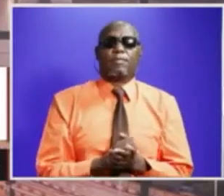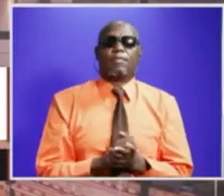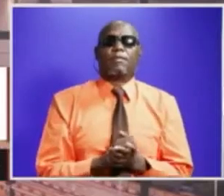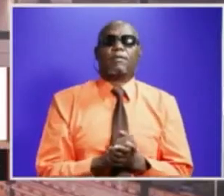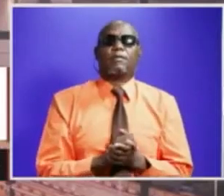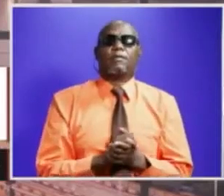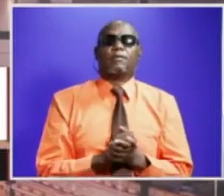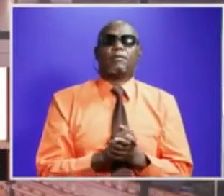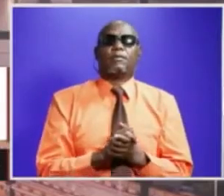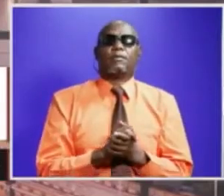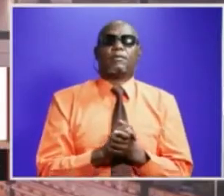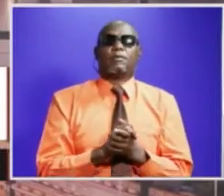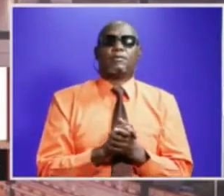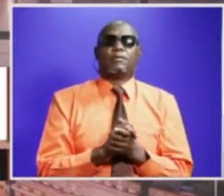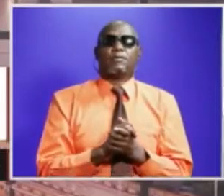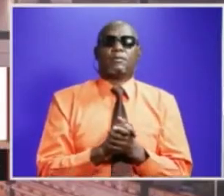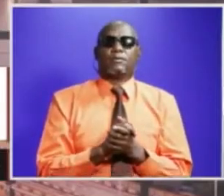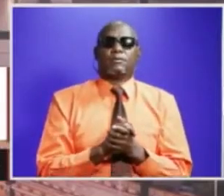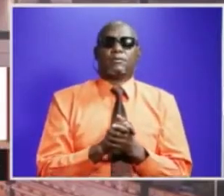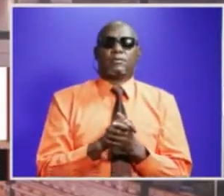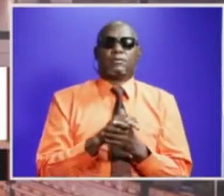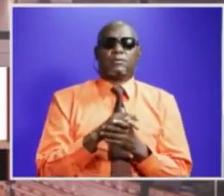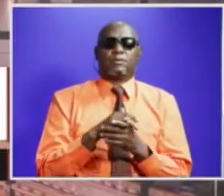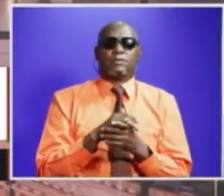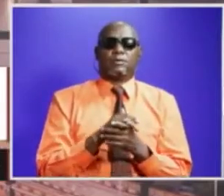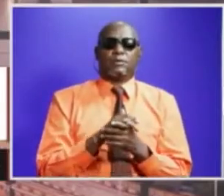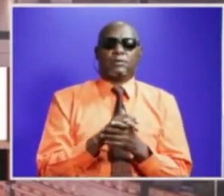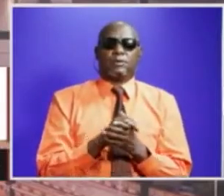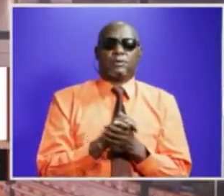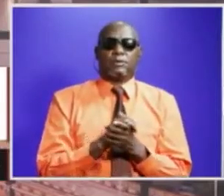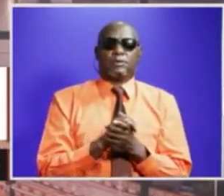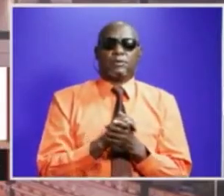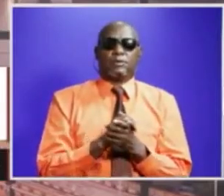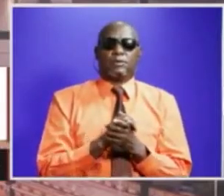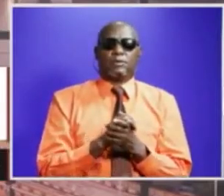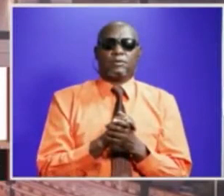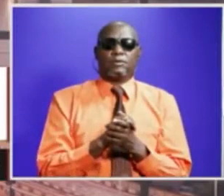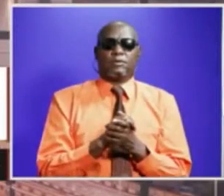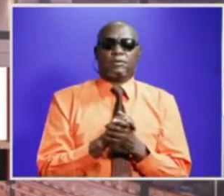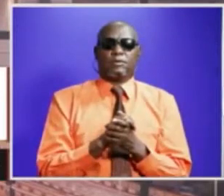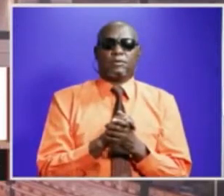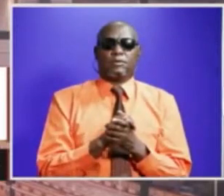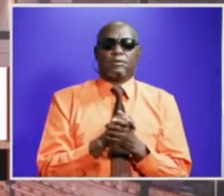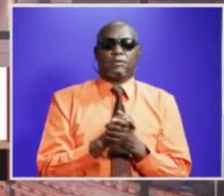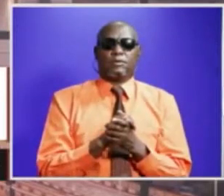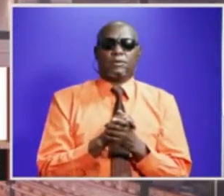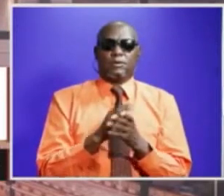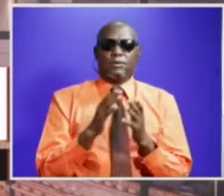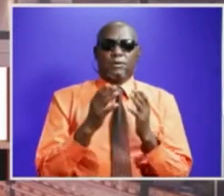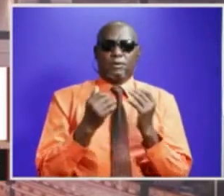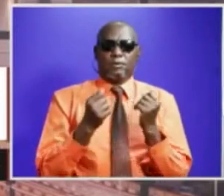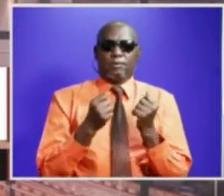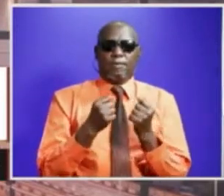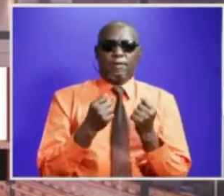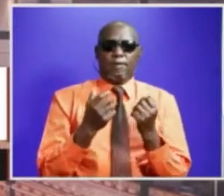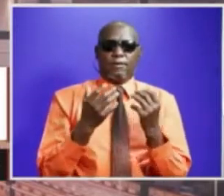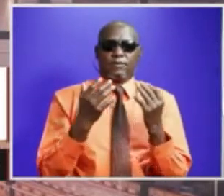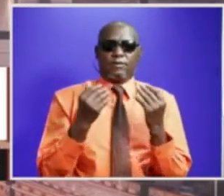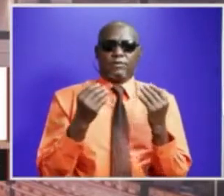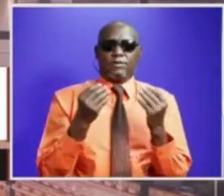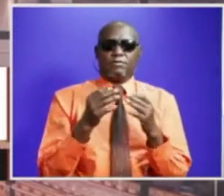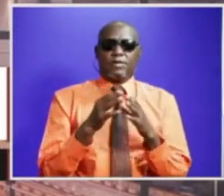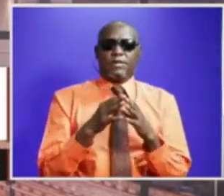Naam, tarehe 13 mwezi Februari kila mwaka ni siku iliyotengewa na UNESCO ili kuadhimisha siku ya redio